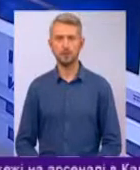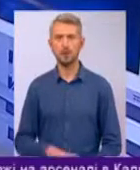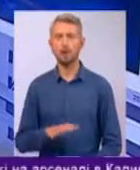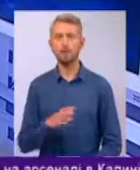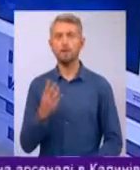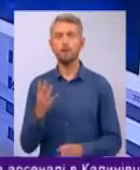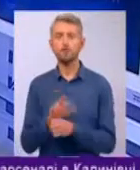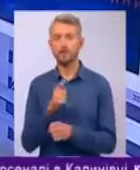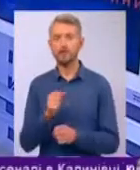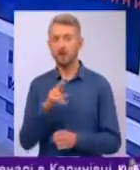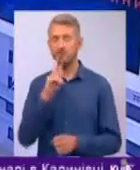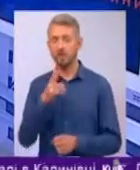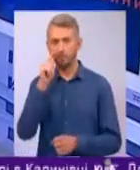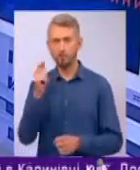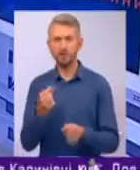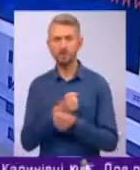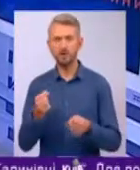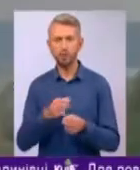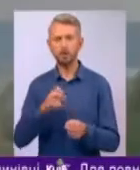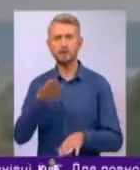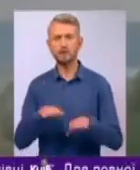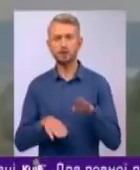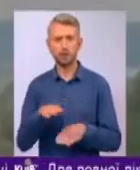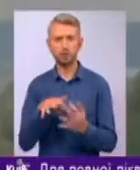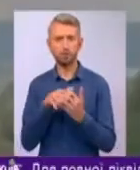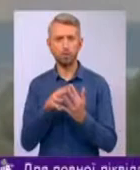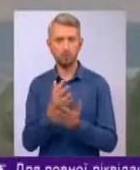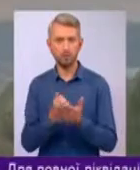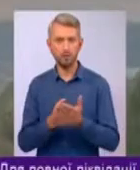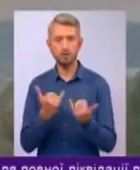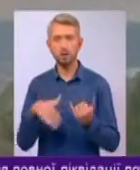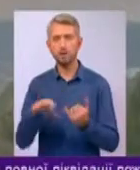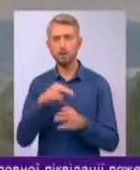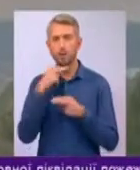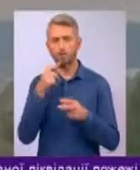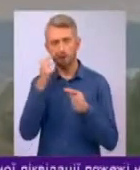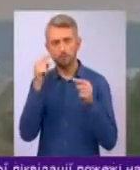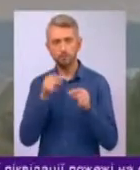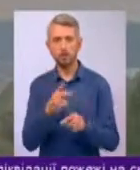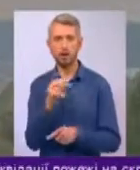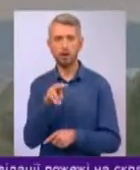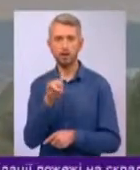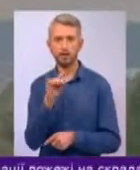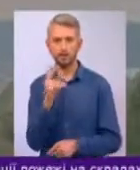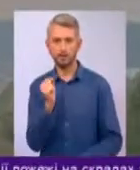Четверта за два роки в Україні вибухи на складах із боєприпасами. Наразі уся увага прикута до Калинівки.